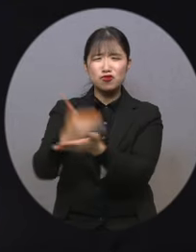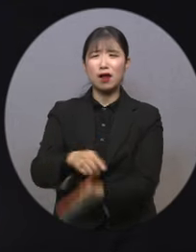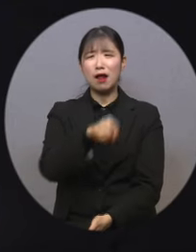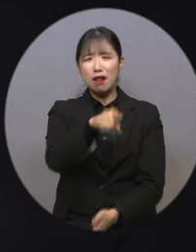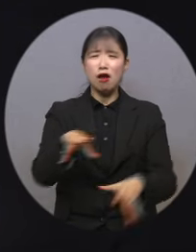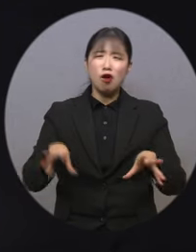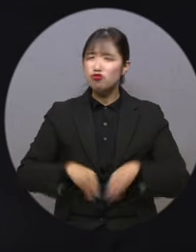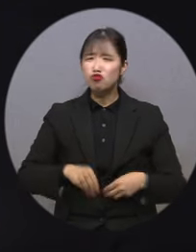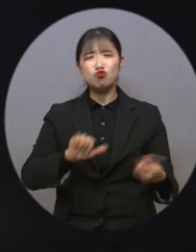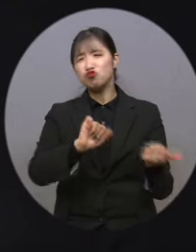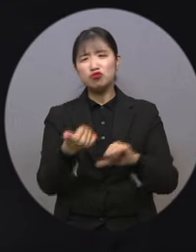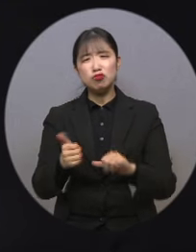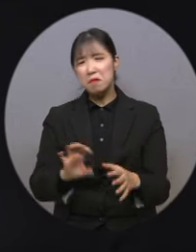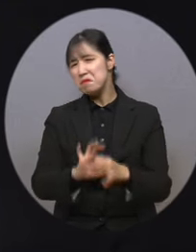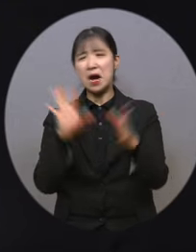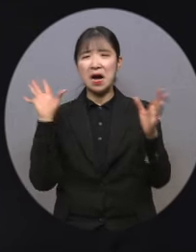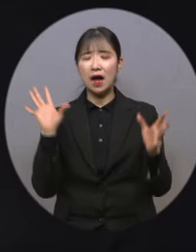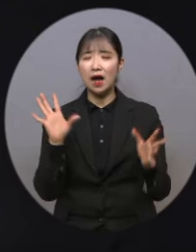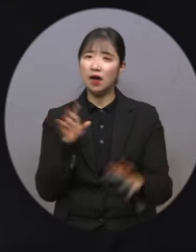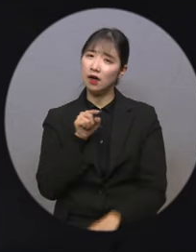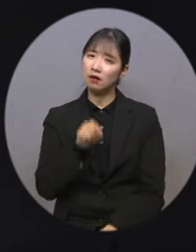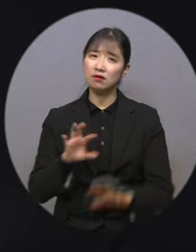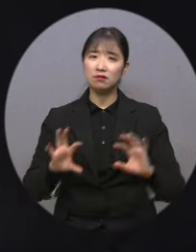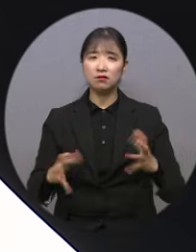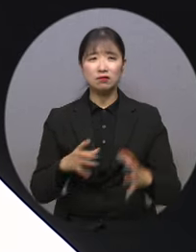돼. 이런 나라가 어디 있습니까?